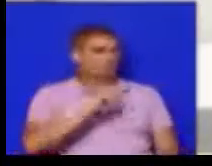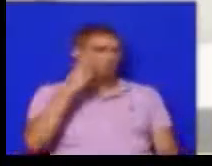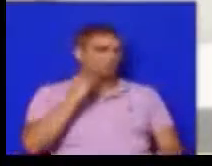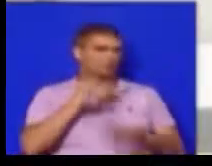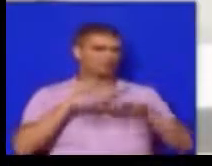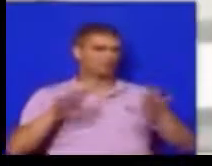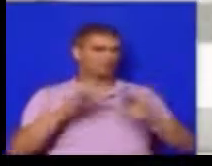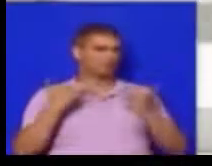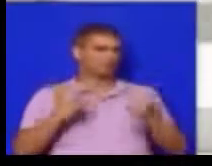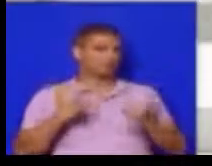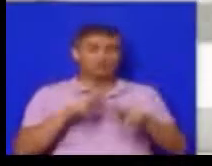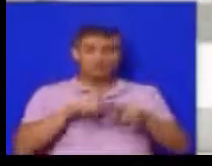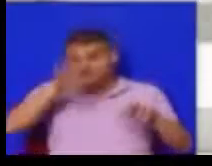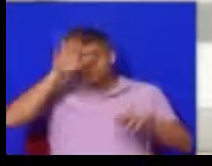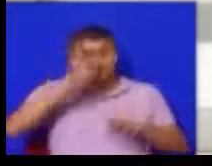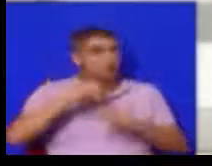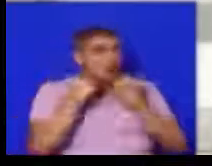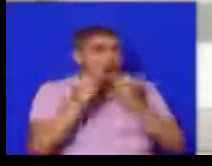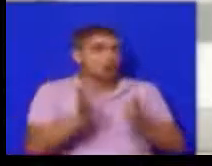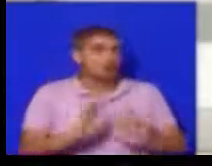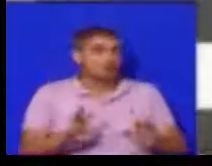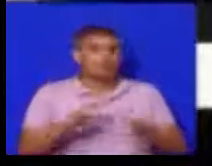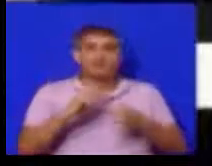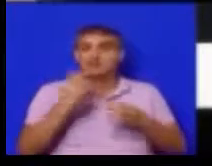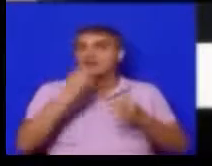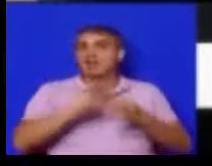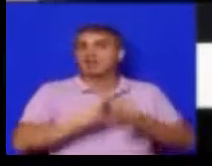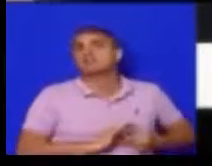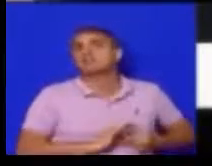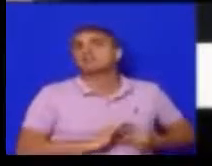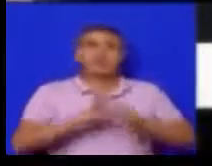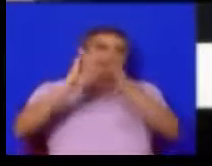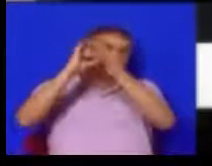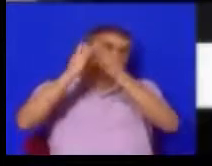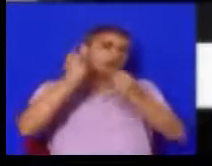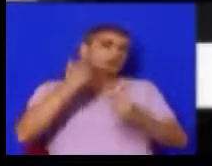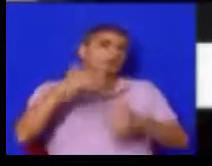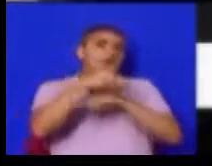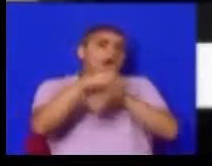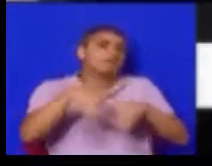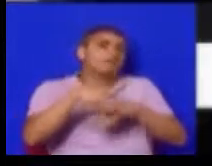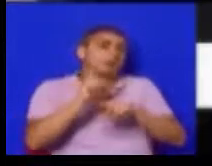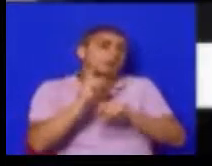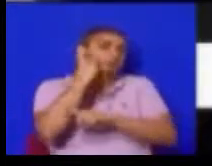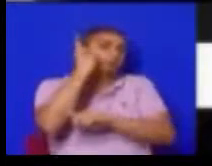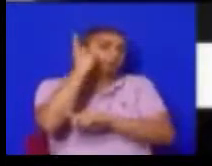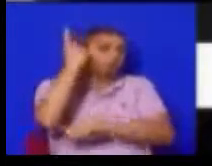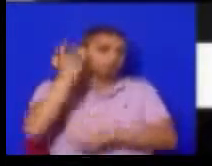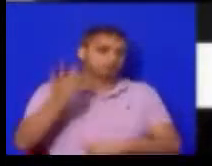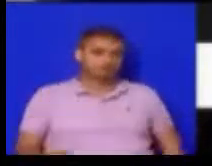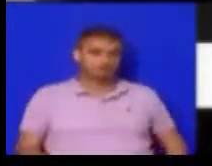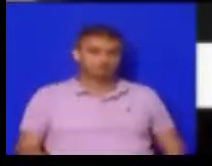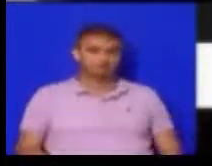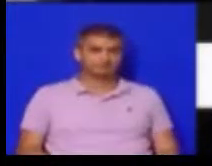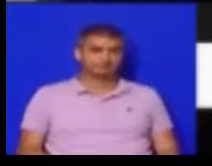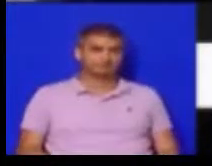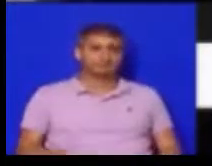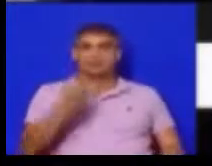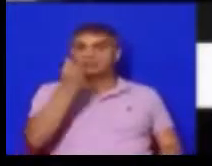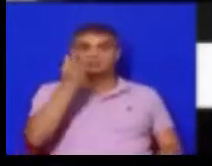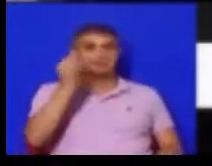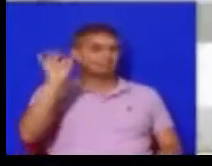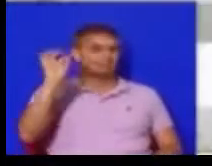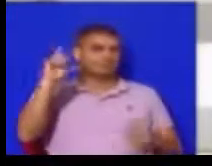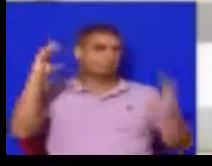מהמצב. מצב באיראן לא טוב. אינפלציה של כמה עשרות אחוזים, אבטלה של כמה עשרות אחוזים, המטבע פוחת